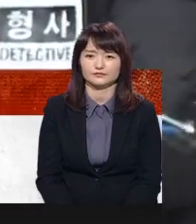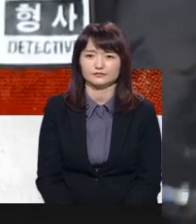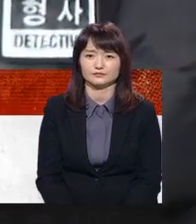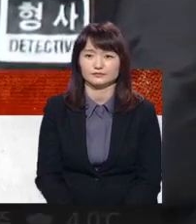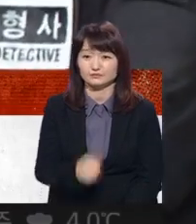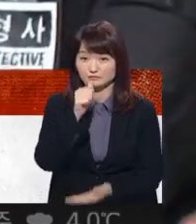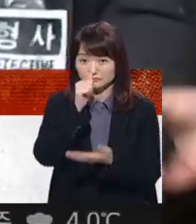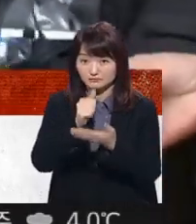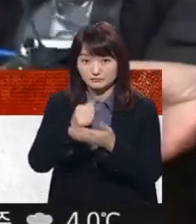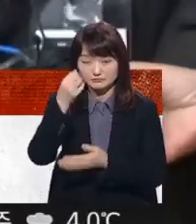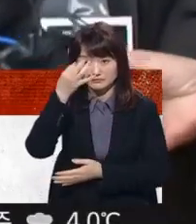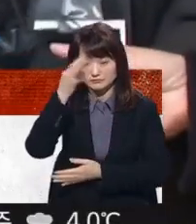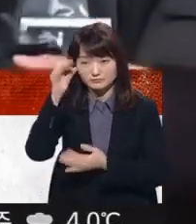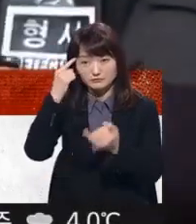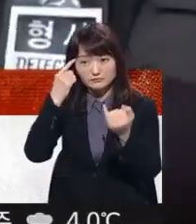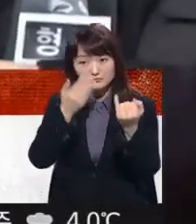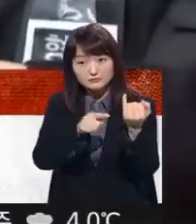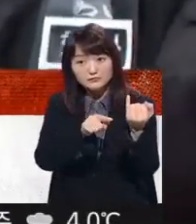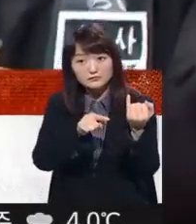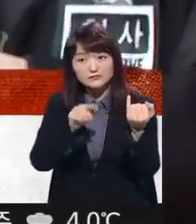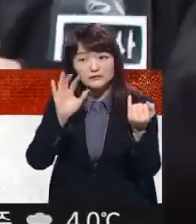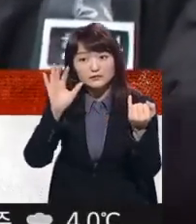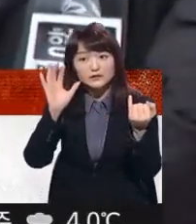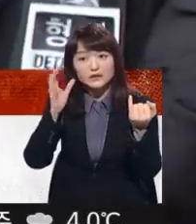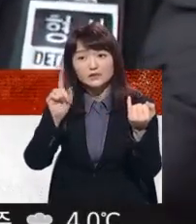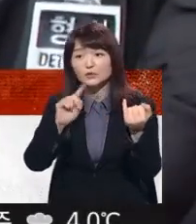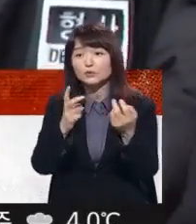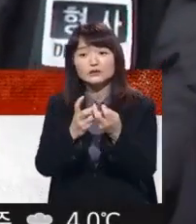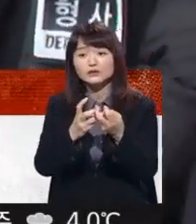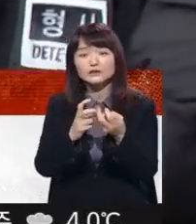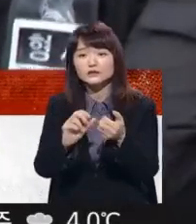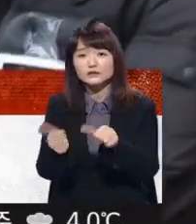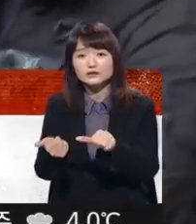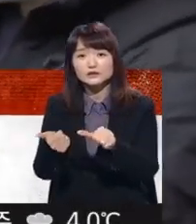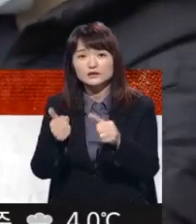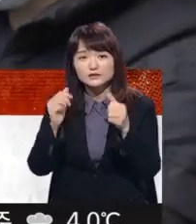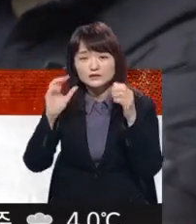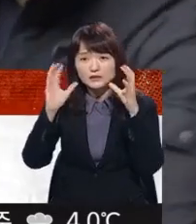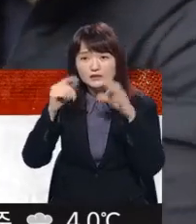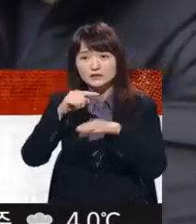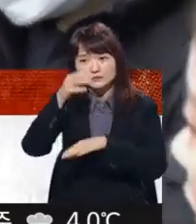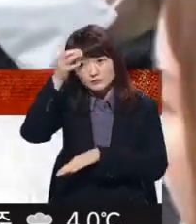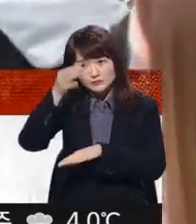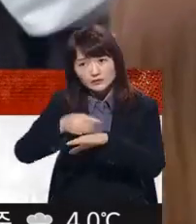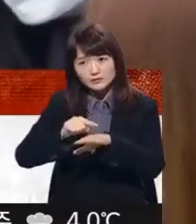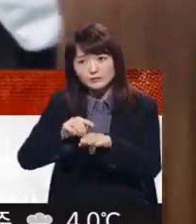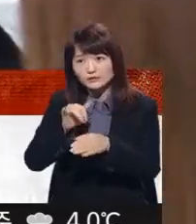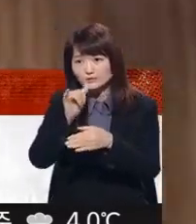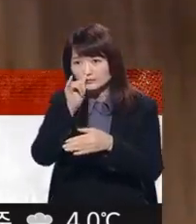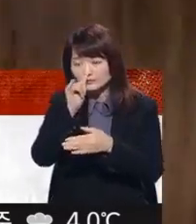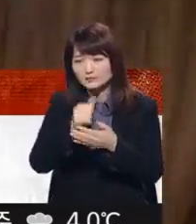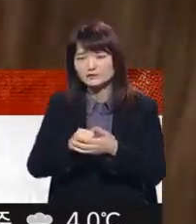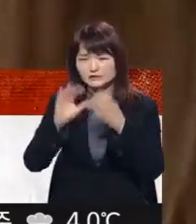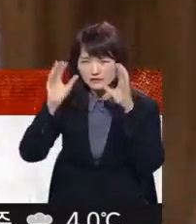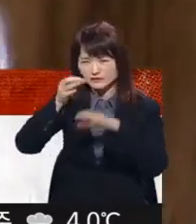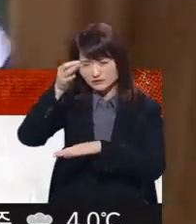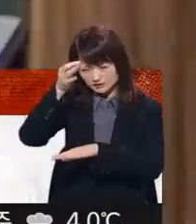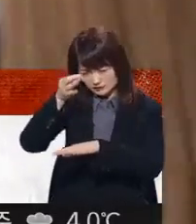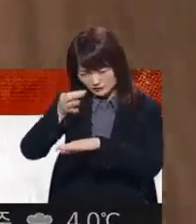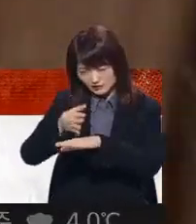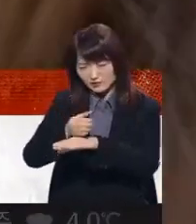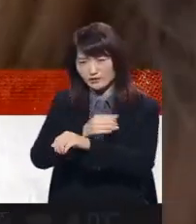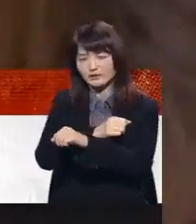혐의 인정합니까? 아이가 어쩌다 사망한 겁니까? 아이에게 미안한 마음은 없으세요? 아이에게 사죄하는 마음뿐입니다.